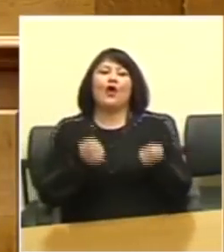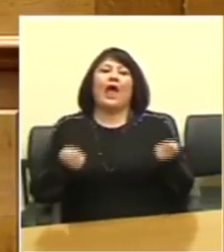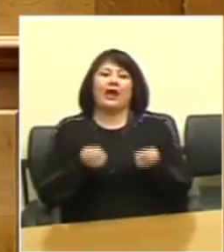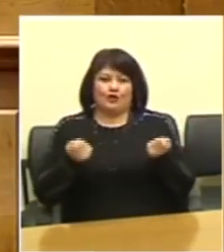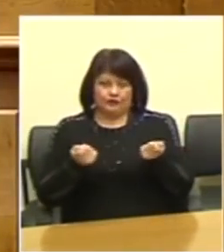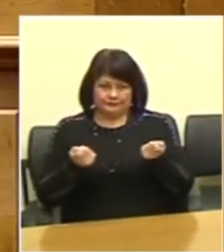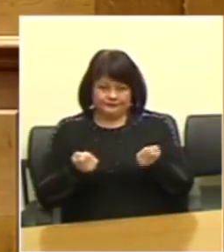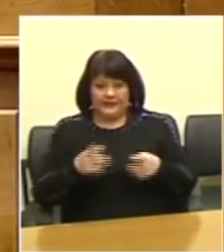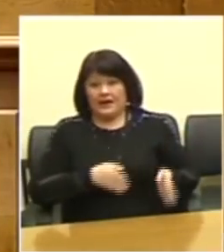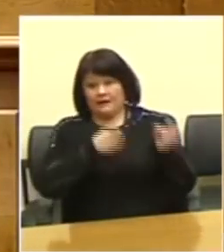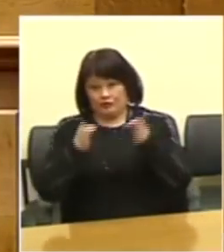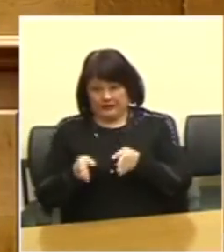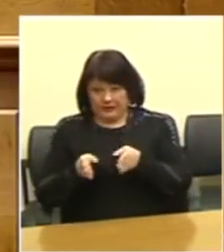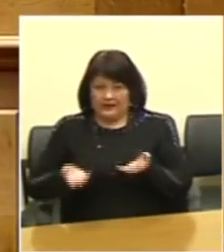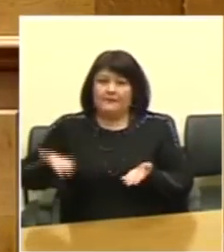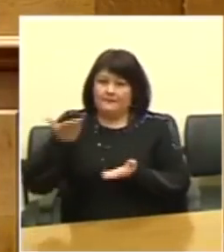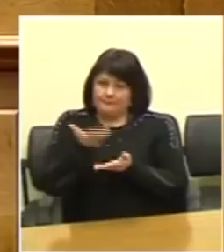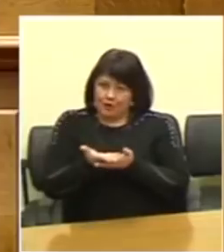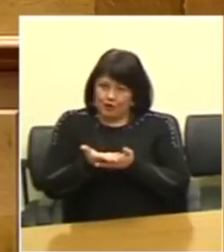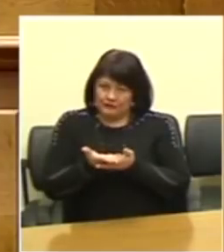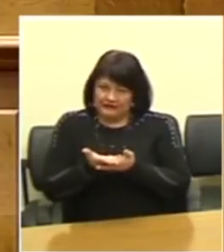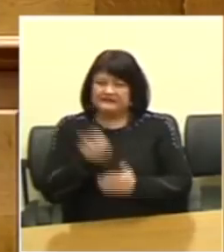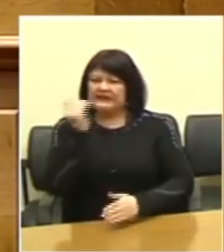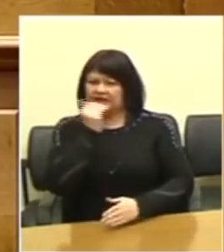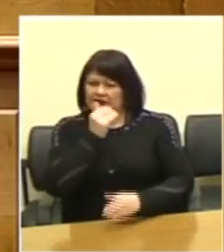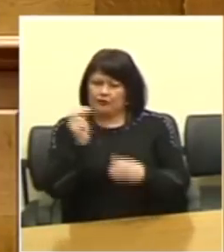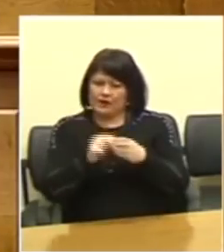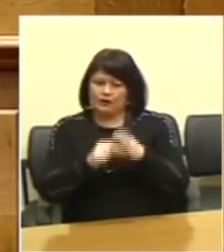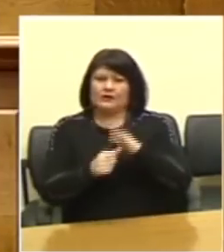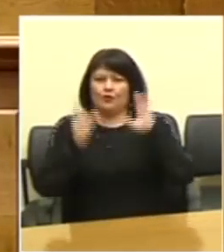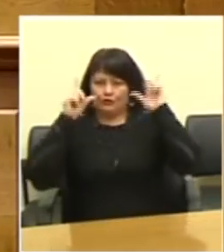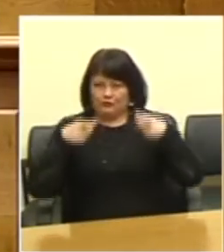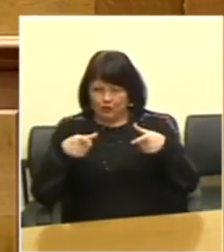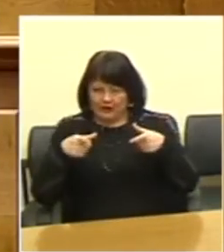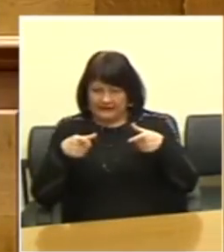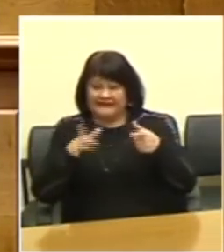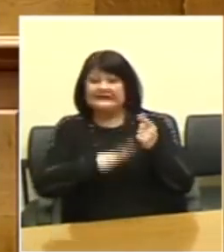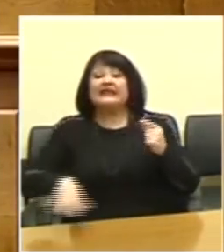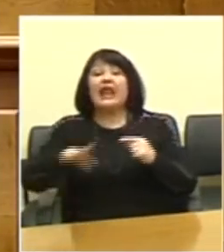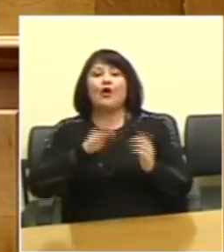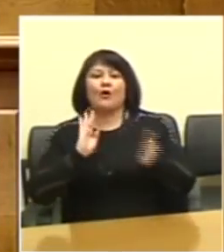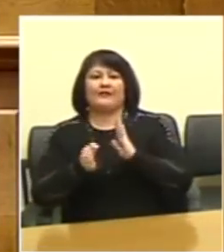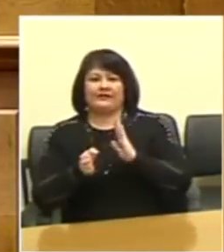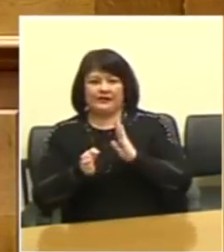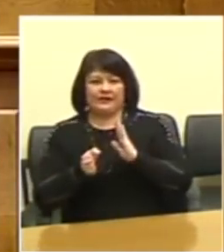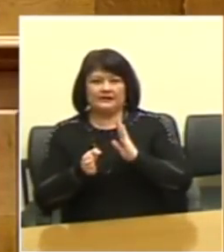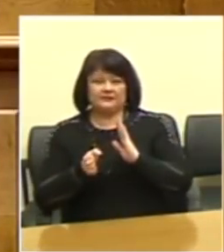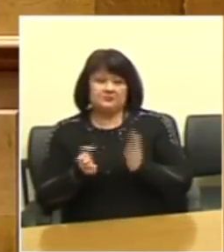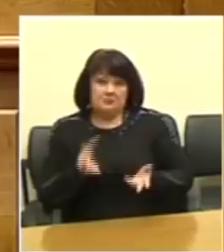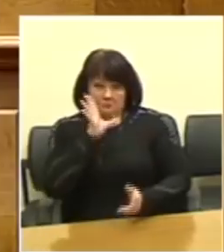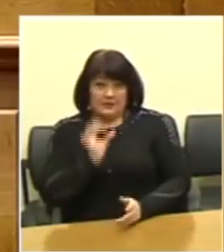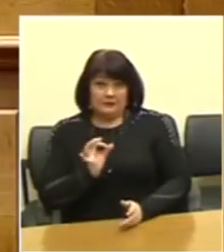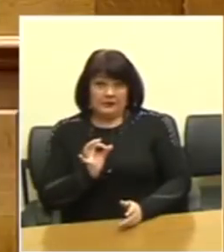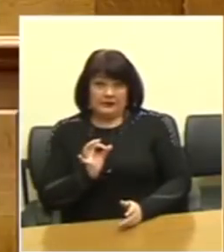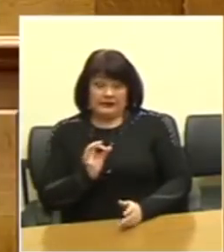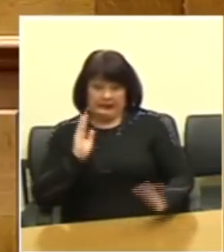Ταυτόχρονα, η πρόταση για άμεση εκλογή του Προέδρου της Δημοκρατίας από το λαό, αντικειμενικά,